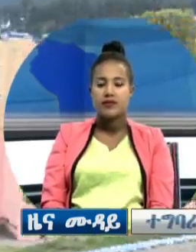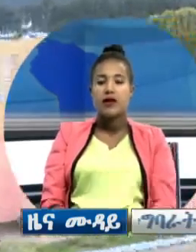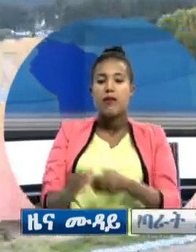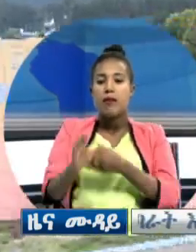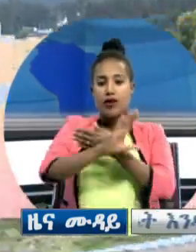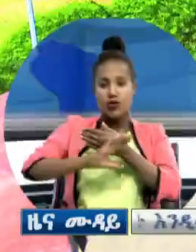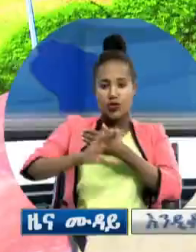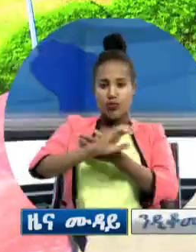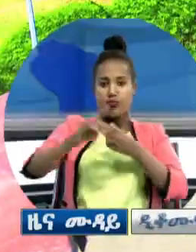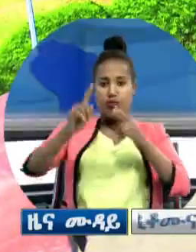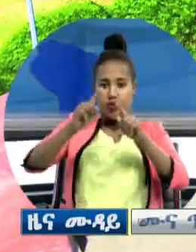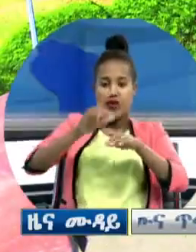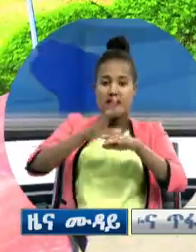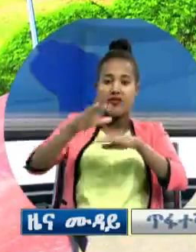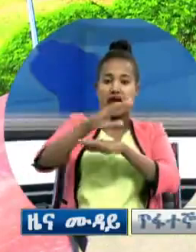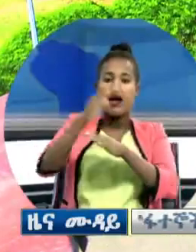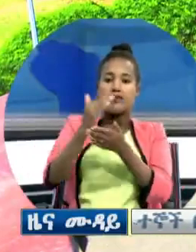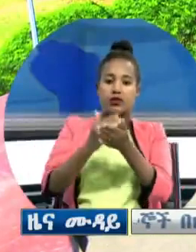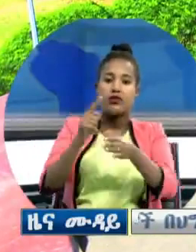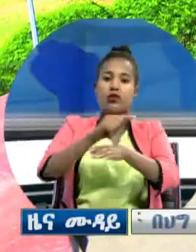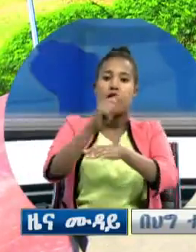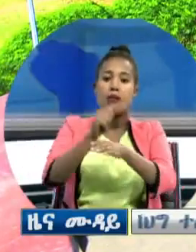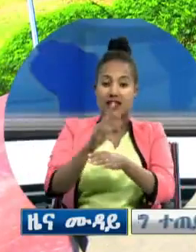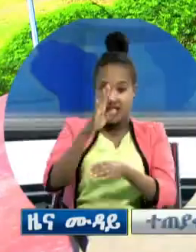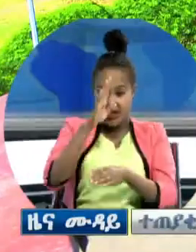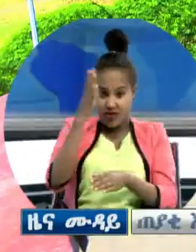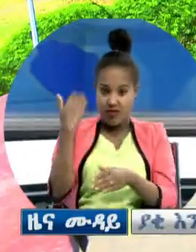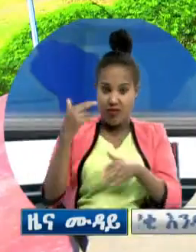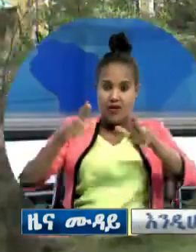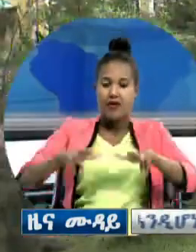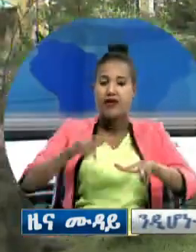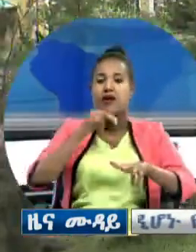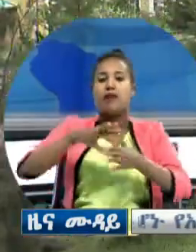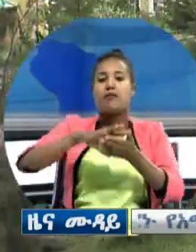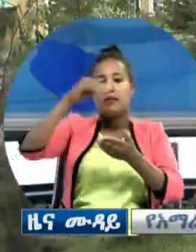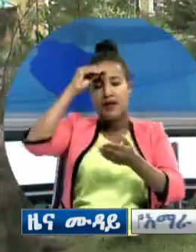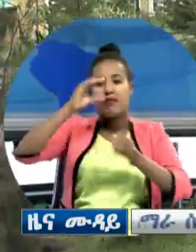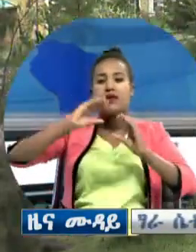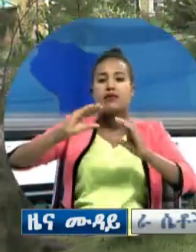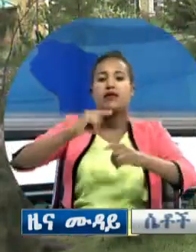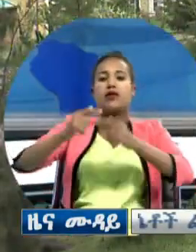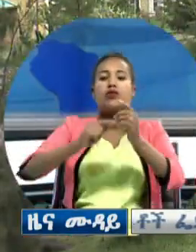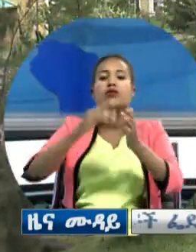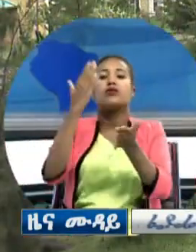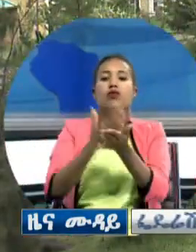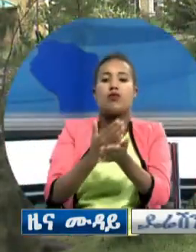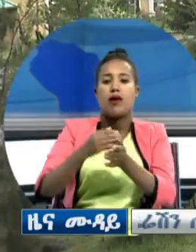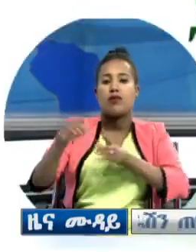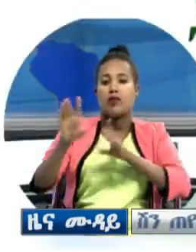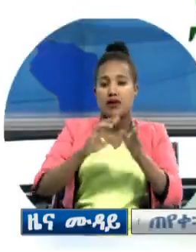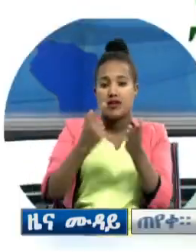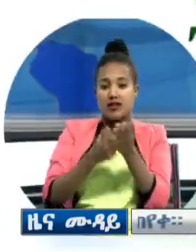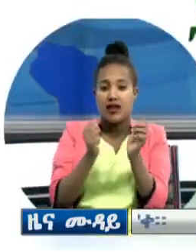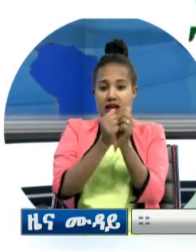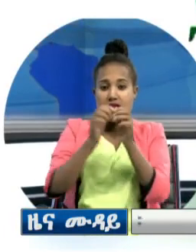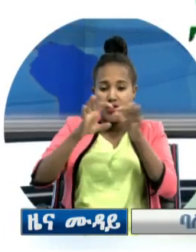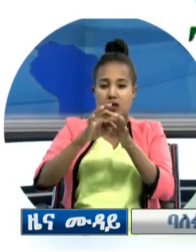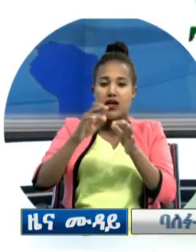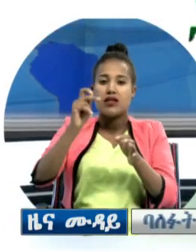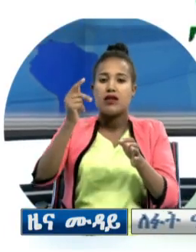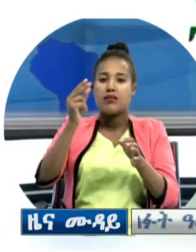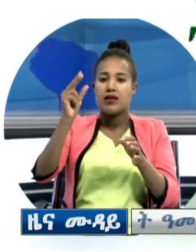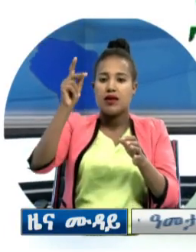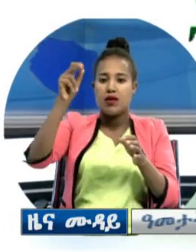በሀገሪቱ በተለያዩ የከፍተኛ ትምህርት ተቋማት ተፈጥሮ በነበረው አለመረጋጋት የመማር ማስተማር ሂደቱ እንዲስተጓጎል አድርጓል። ከዚህ ጋር ተያይዞ ከደምቢዶሎ ዩኒቨርሲቲ